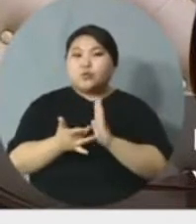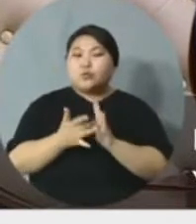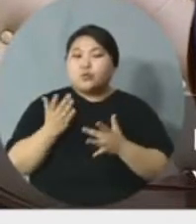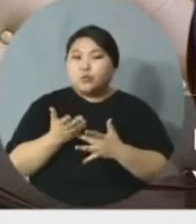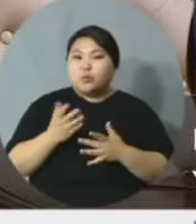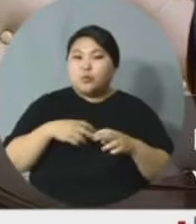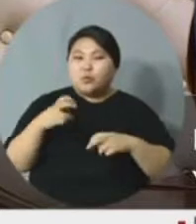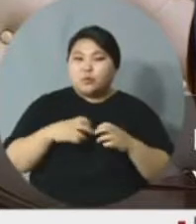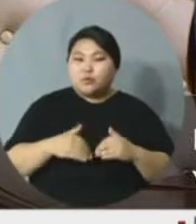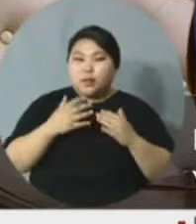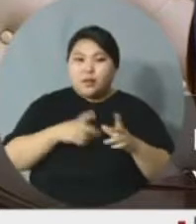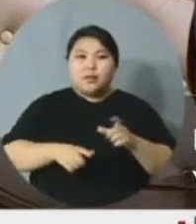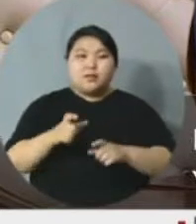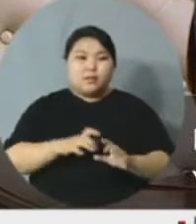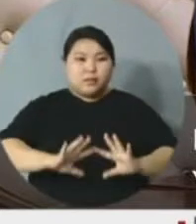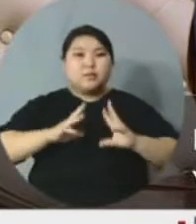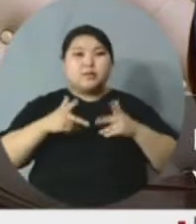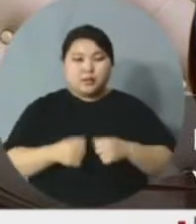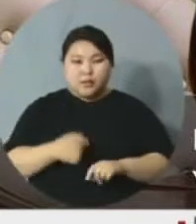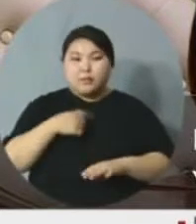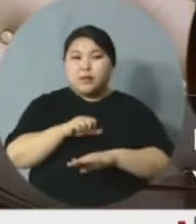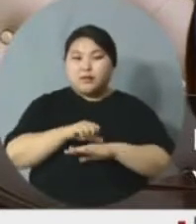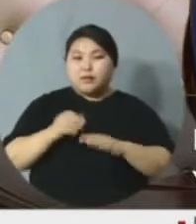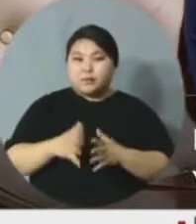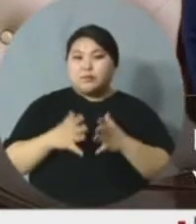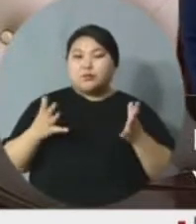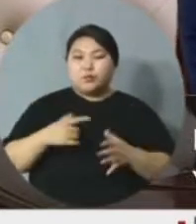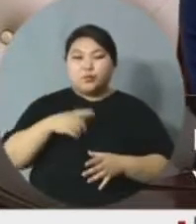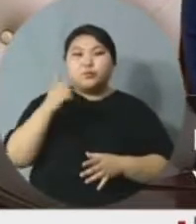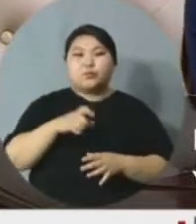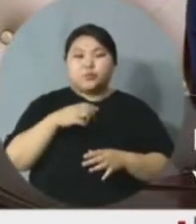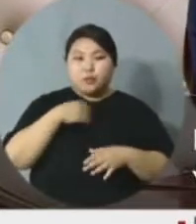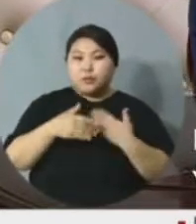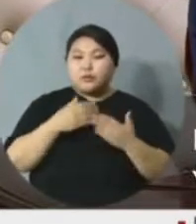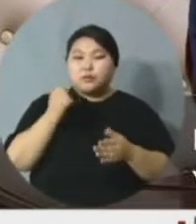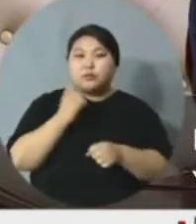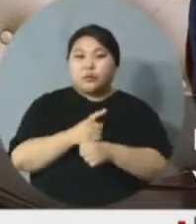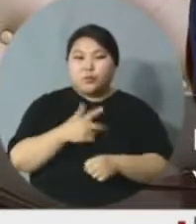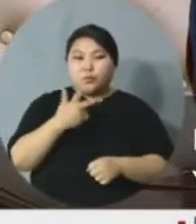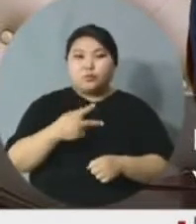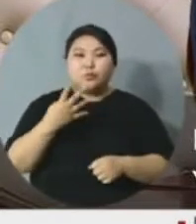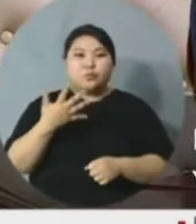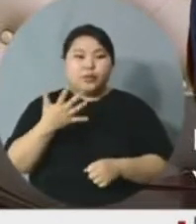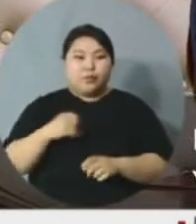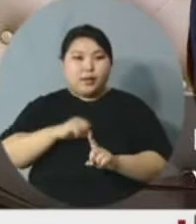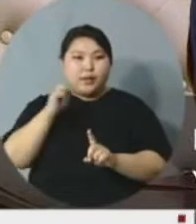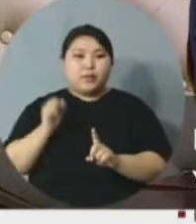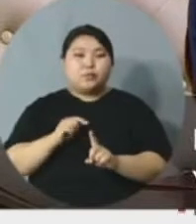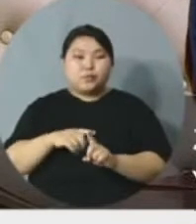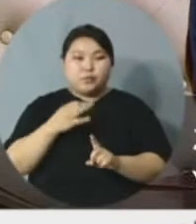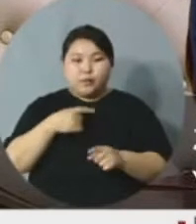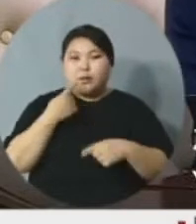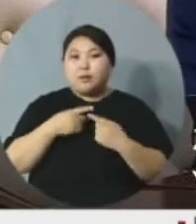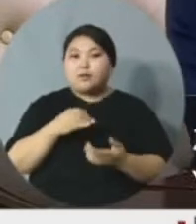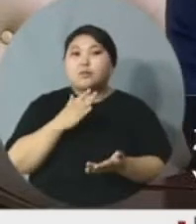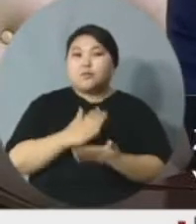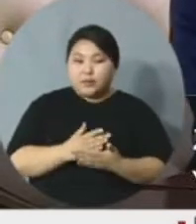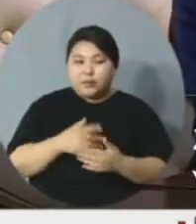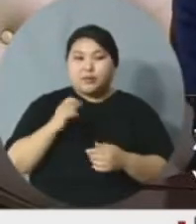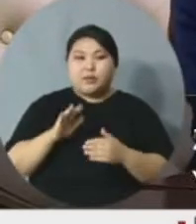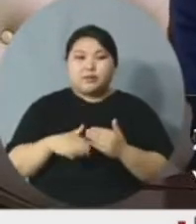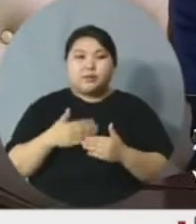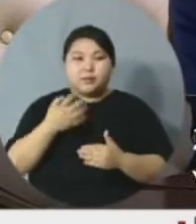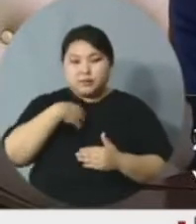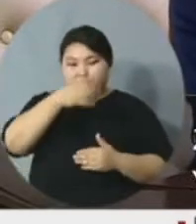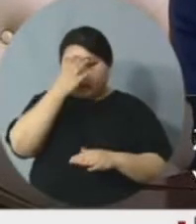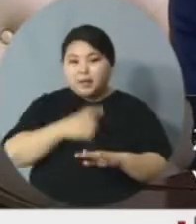хүмүүсийг хөгжүүлж ясан гэсэн үг тийм эдийн засгийн сэргийн хөлийг жоох юм. Хүний нөөцөөс хандаа 3-5 дугаар асуудал гэдэг байж хэлээд.